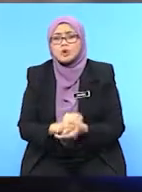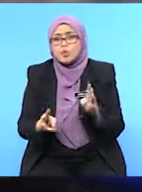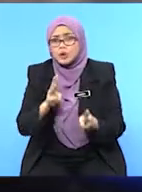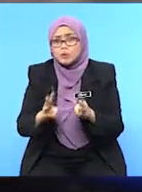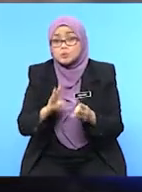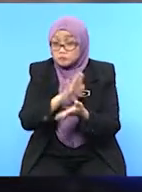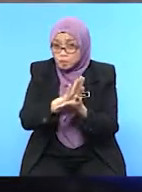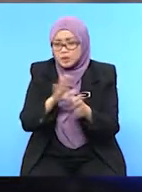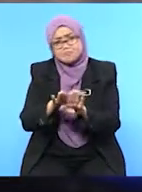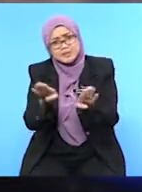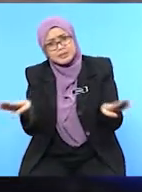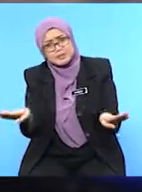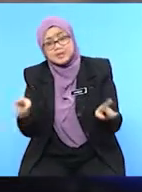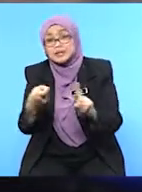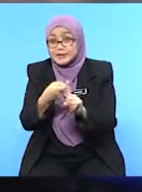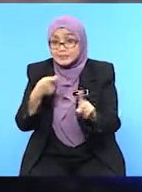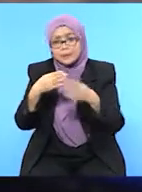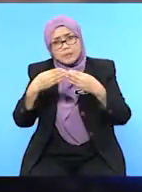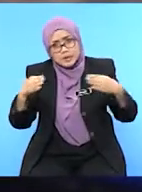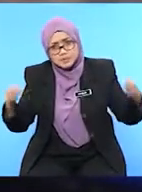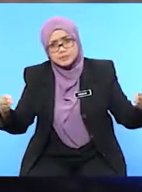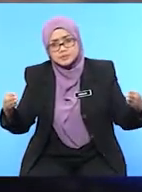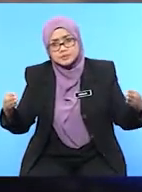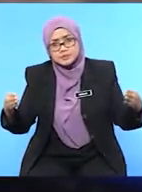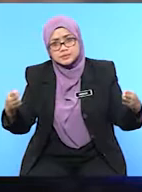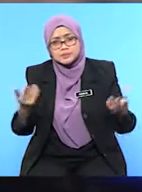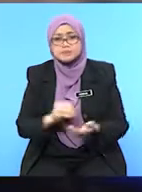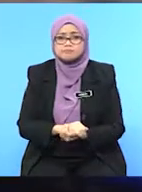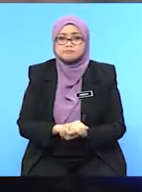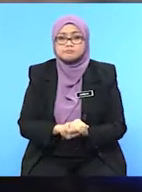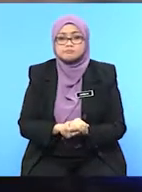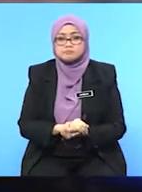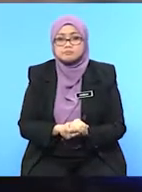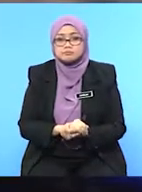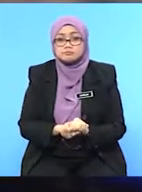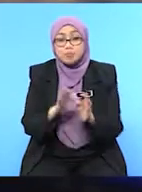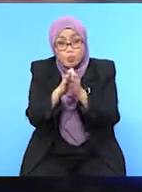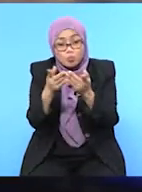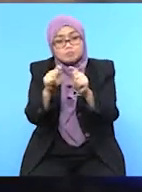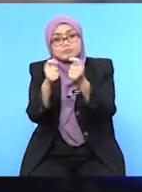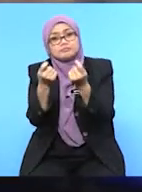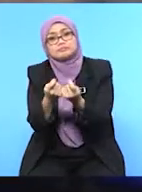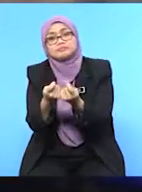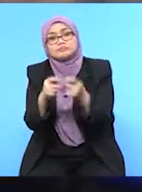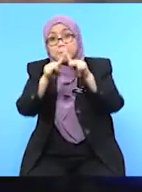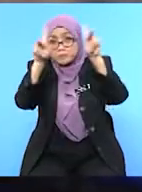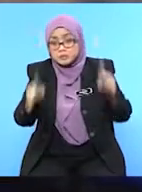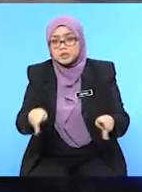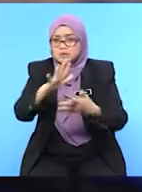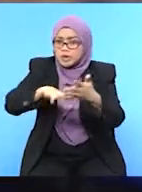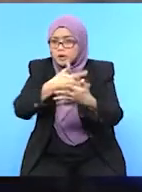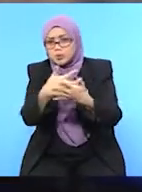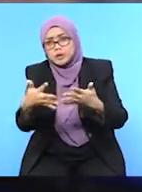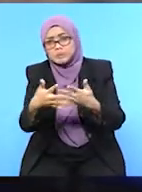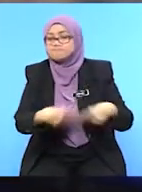sekolah-sekolah Ini BB sedarys base pengental Oke namun sukain buku teks ABB seandainya